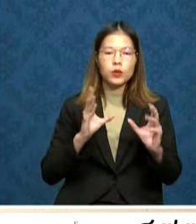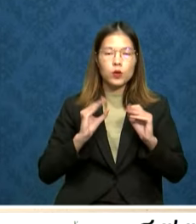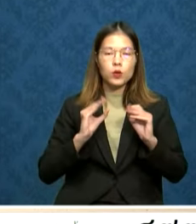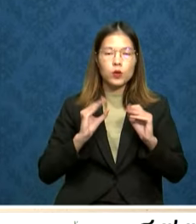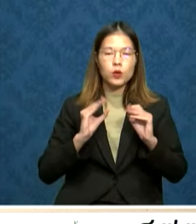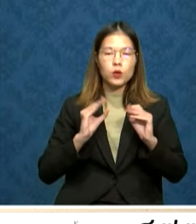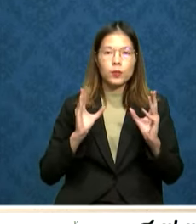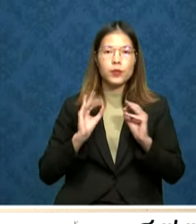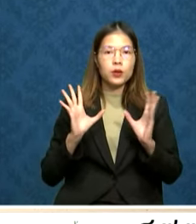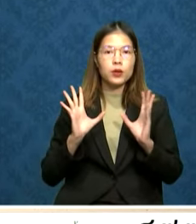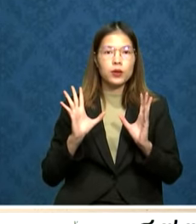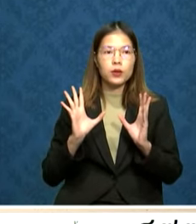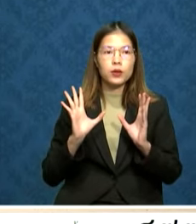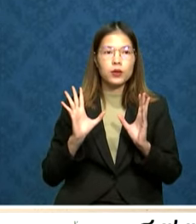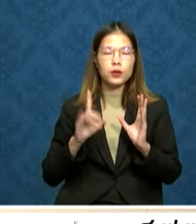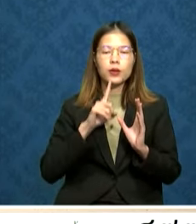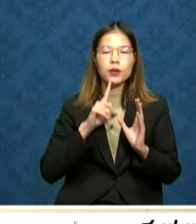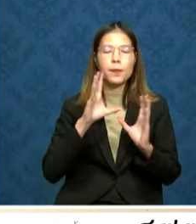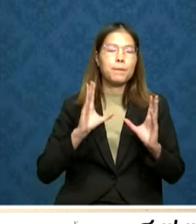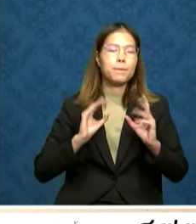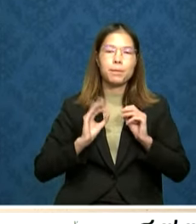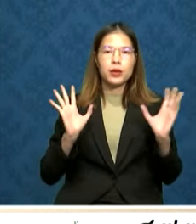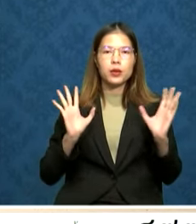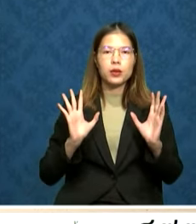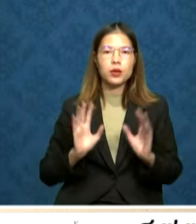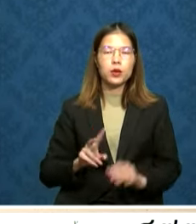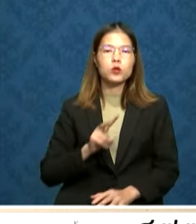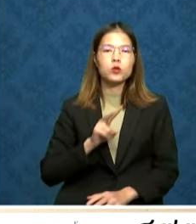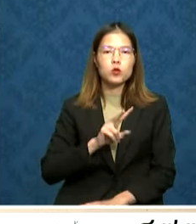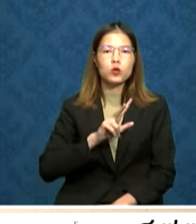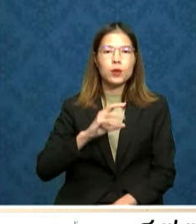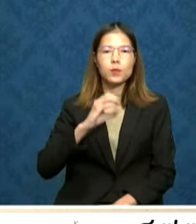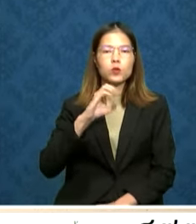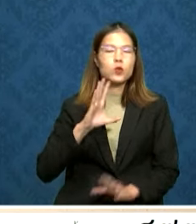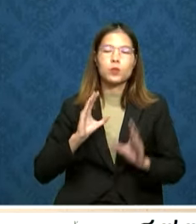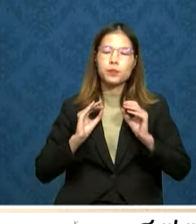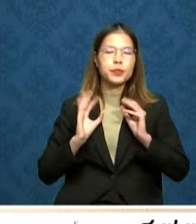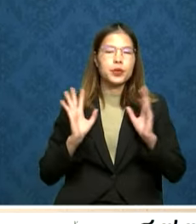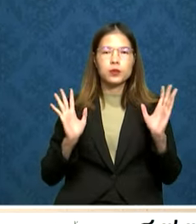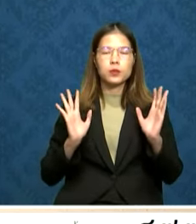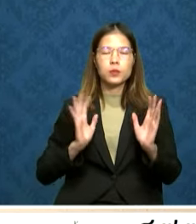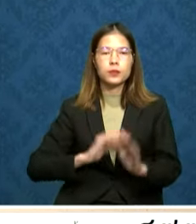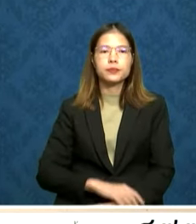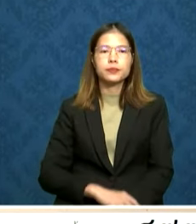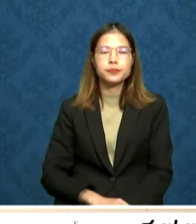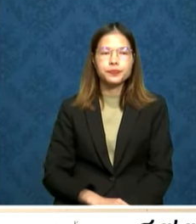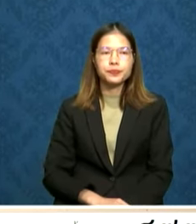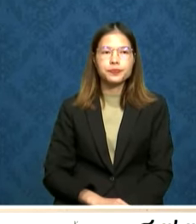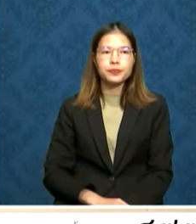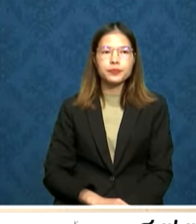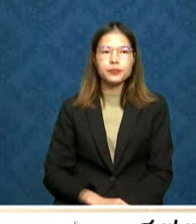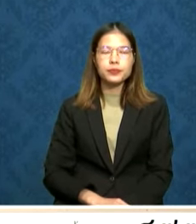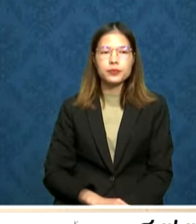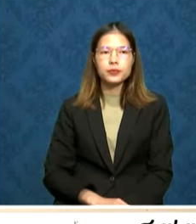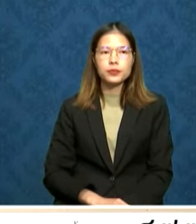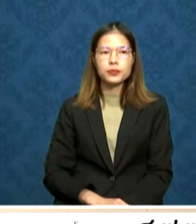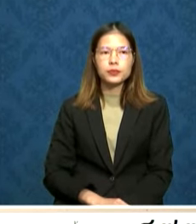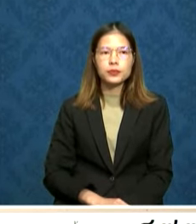กัไดBN 230 เปียรัค่ะไม่เห็ชอบค่ะ ไม่เห็นชอบนะครับ